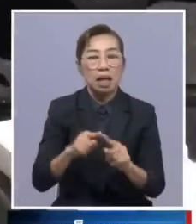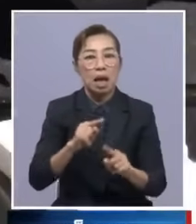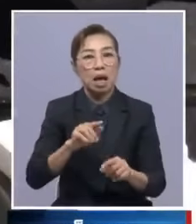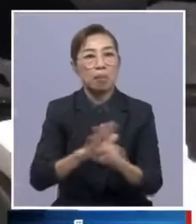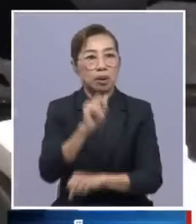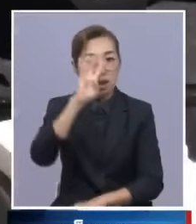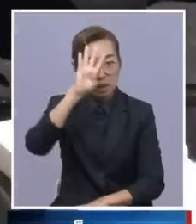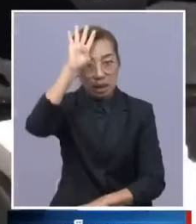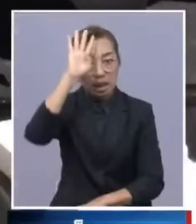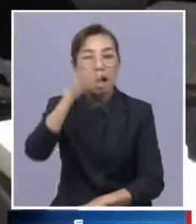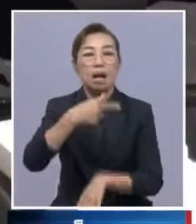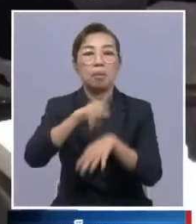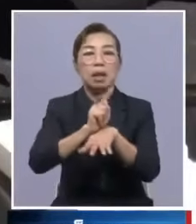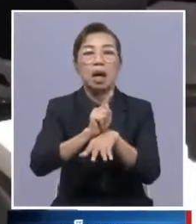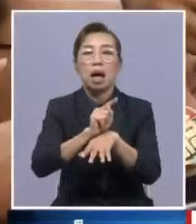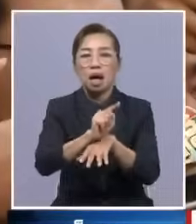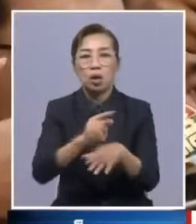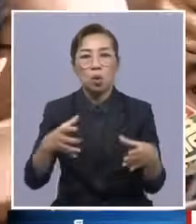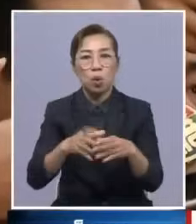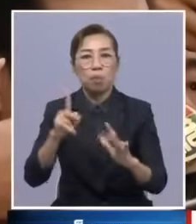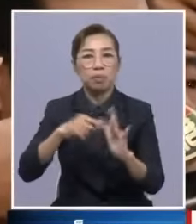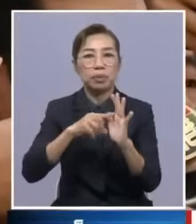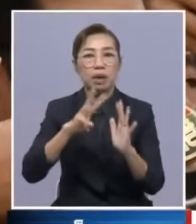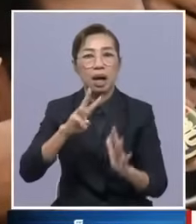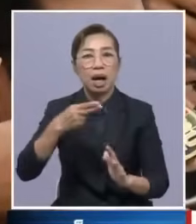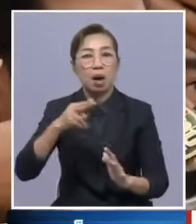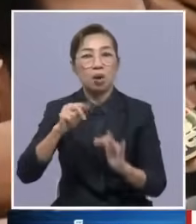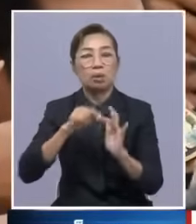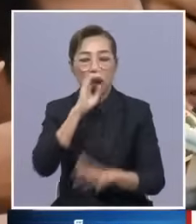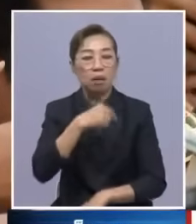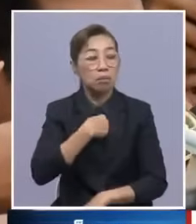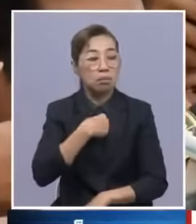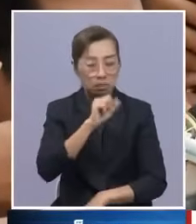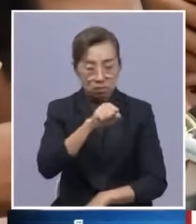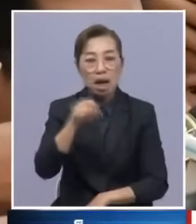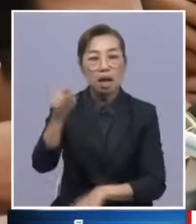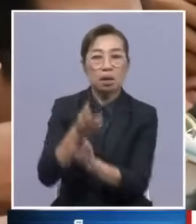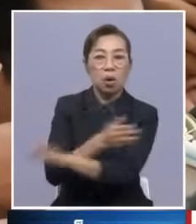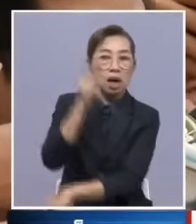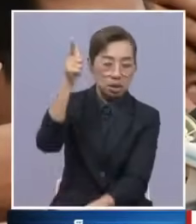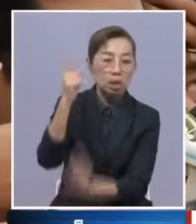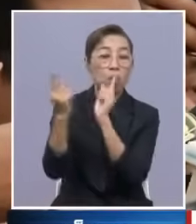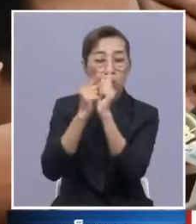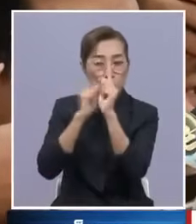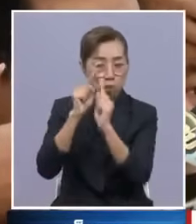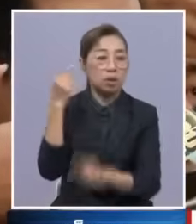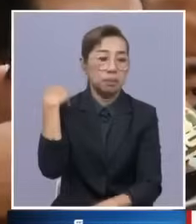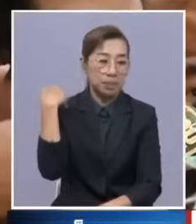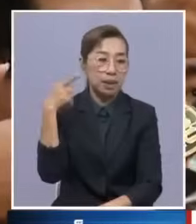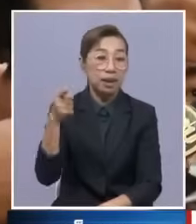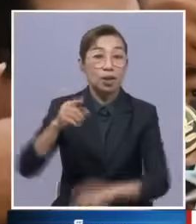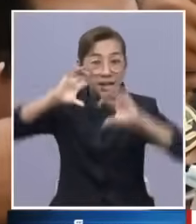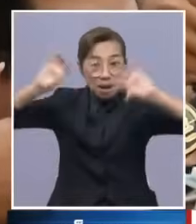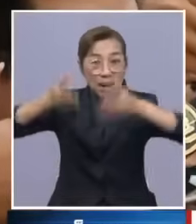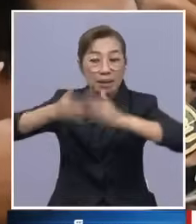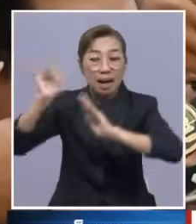จึงรุ่งเรืองกิจประธานคณะก้าวหน้าออกมายอมรับแบบโจ่งครึ่มเลยว่าได้พูดคุยกับคุณทักษิณในช่วงก่อนการจัดตั้งรัฐ